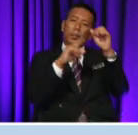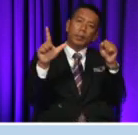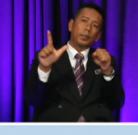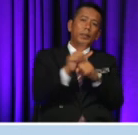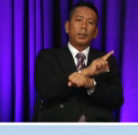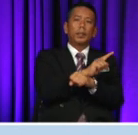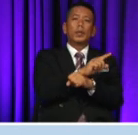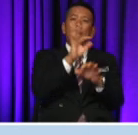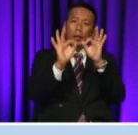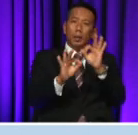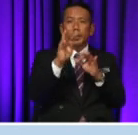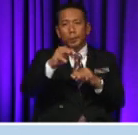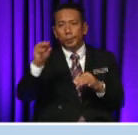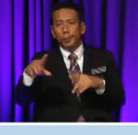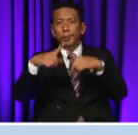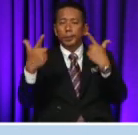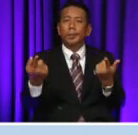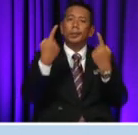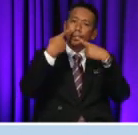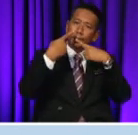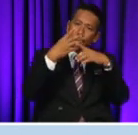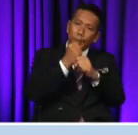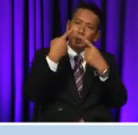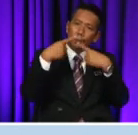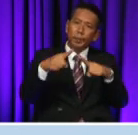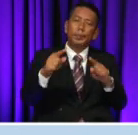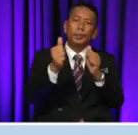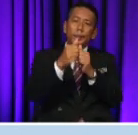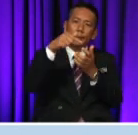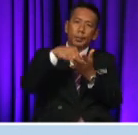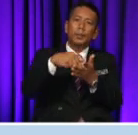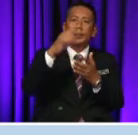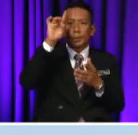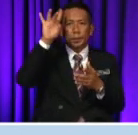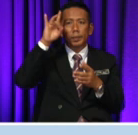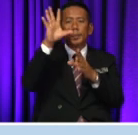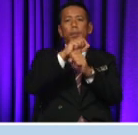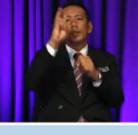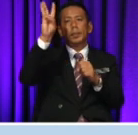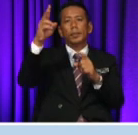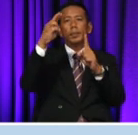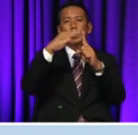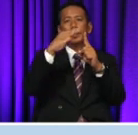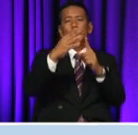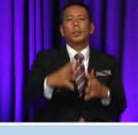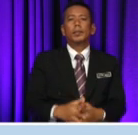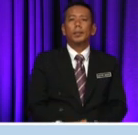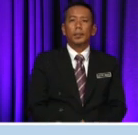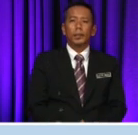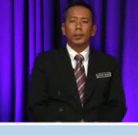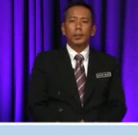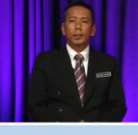dan anak murid yang lain dapat jawab sebegini maka Insyaallah boleh dapat 6 Maret oke